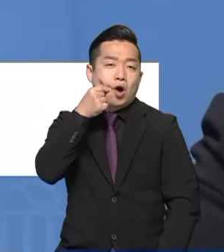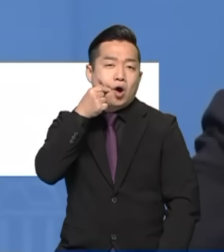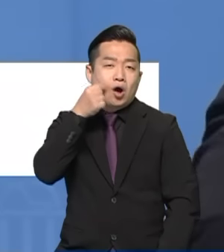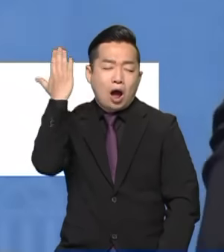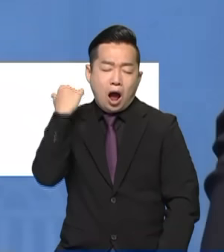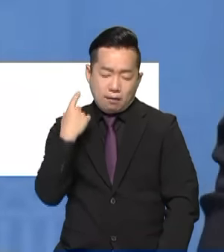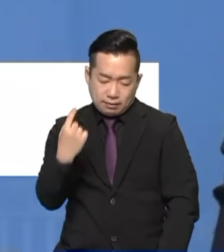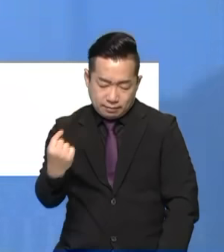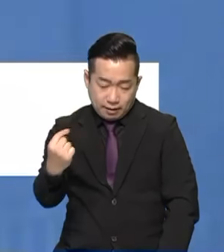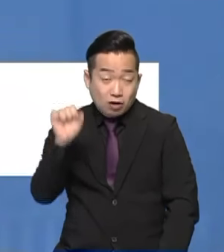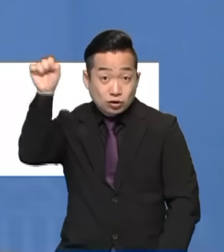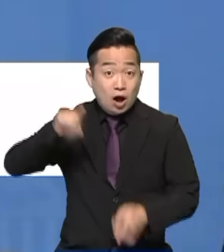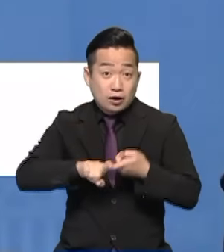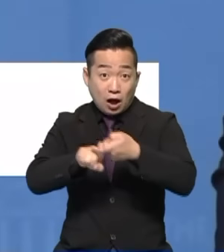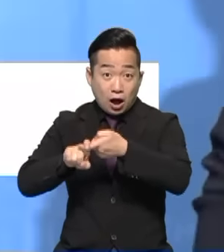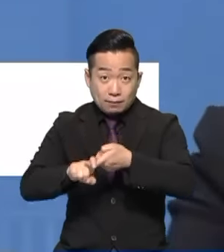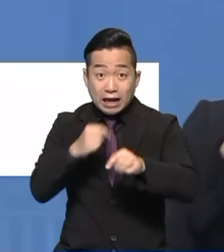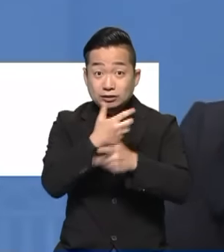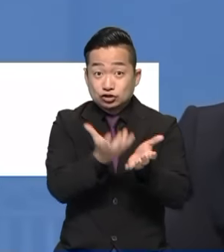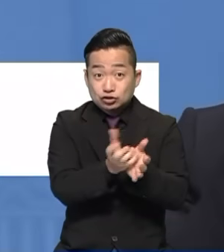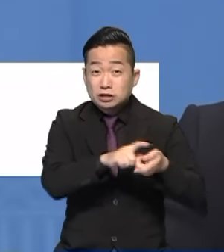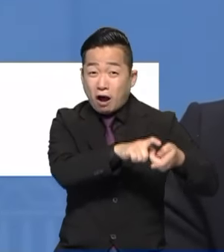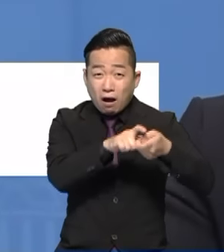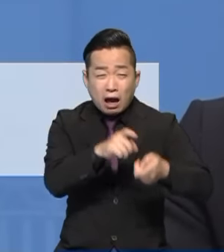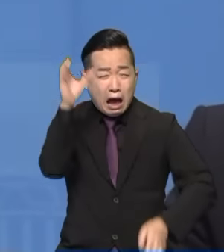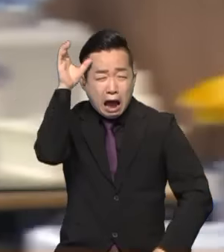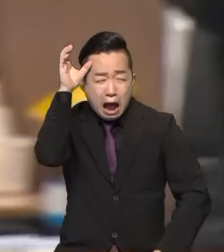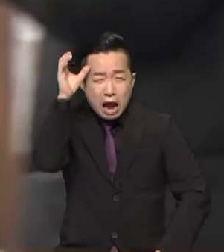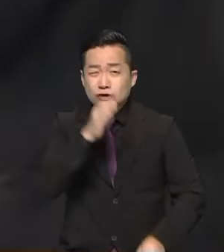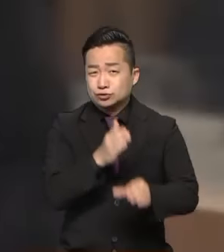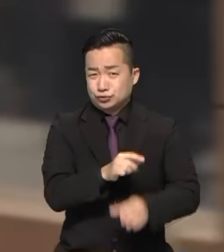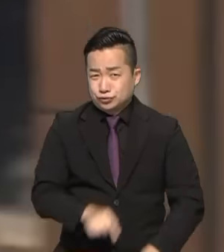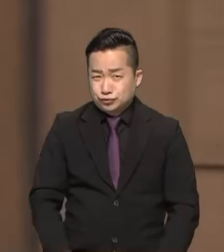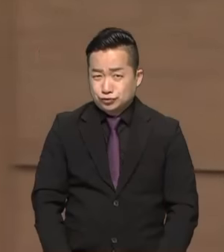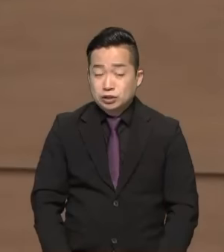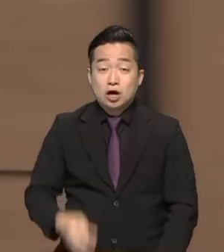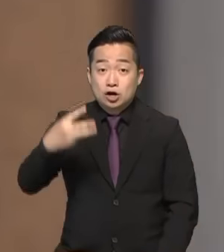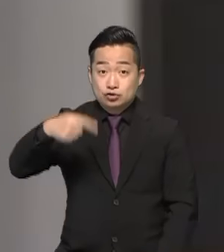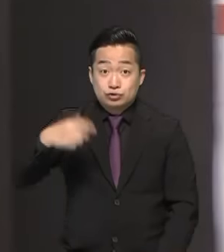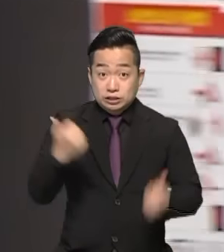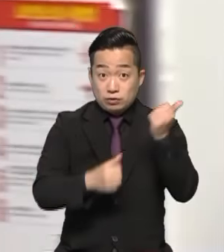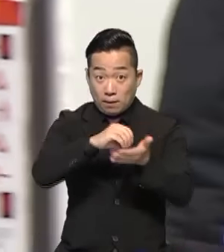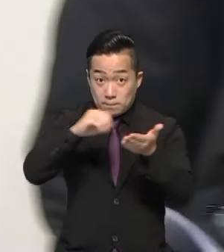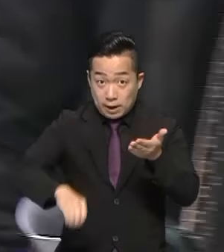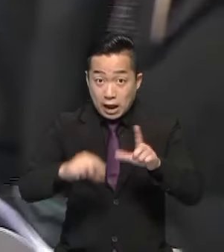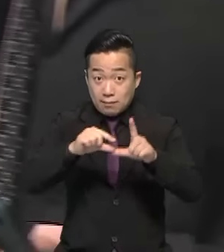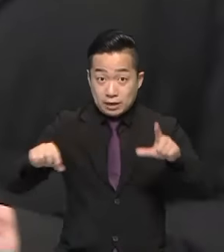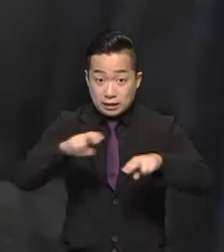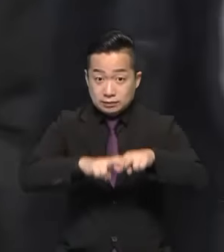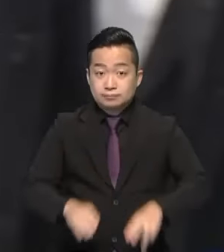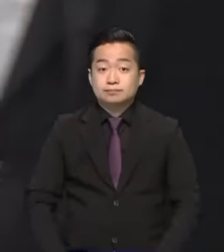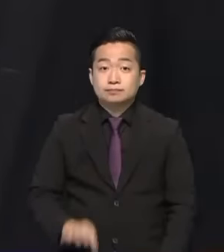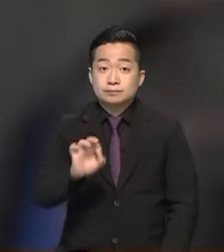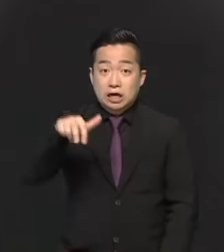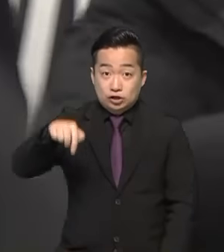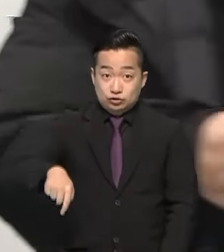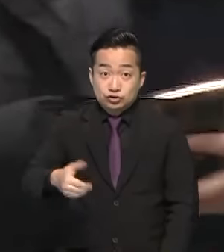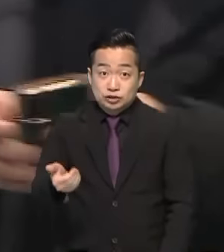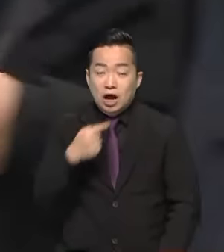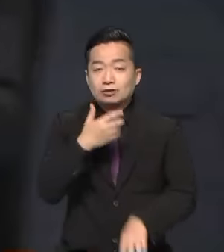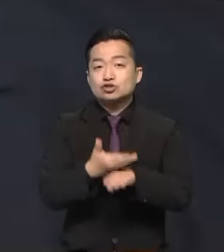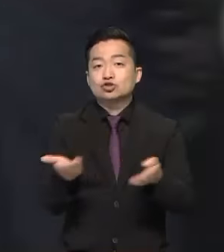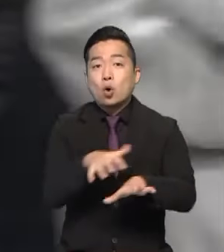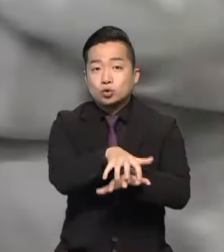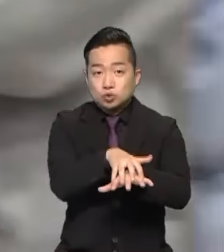따라 운동권연합, 민주대연합을 바라고 있습니다. 류 의원 탈당으로 비례의원직은 양경규 전 민주노총